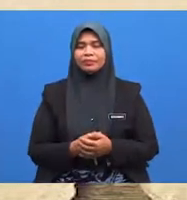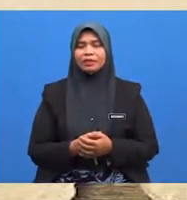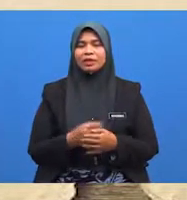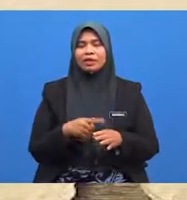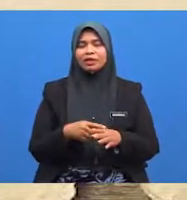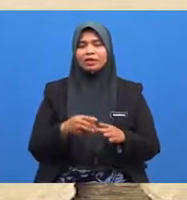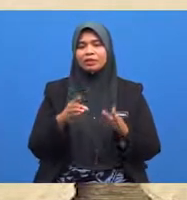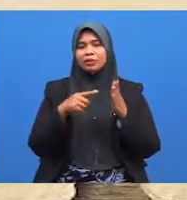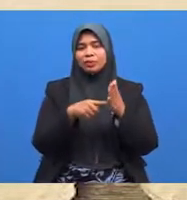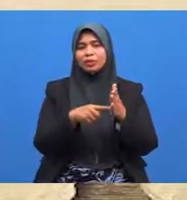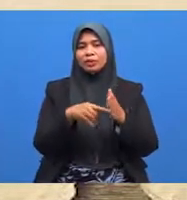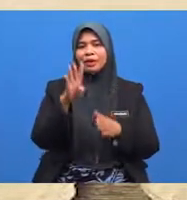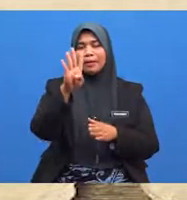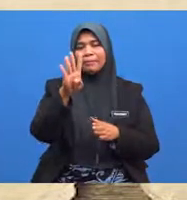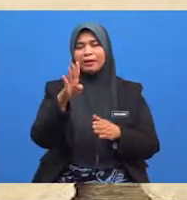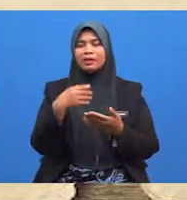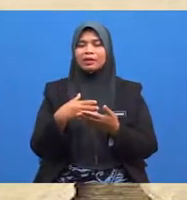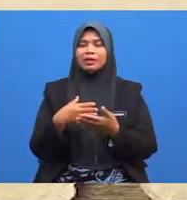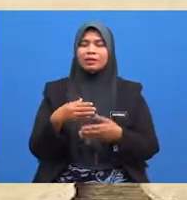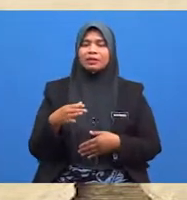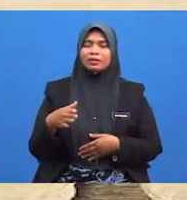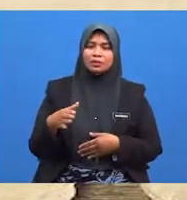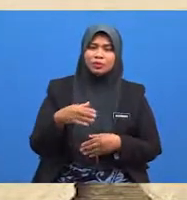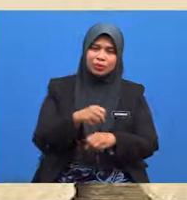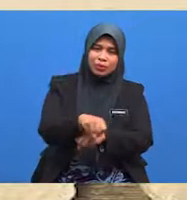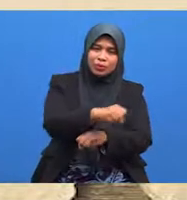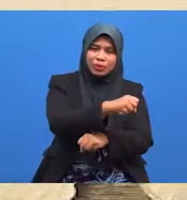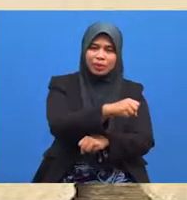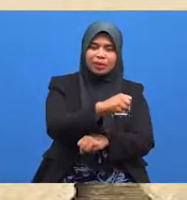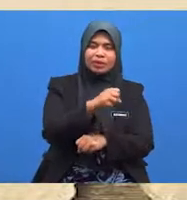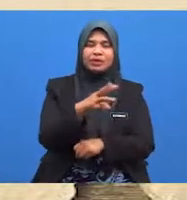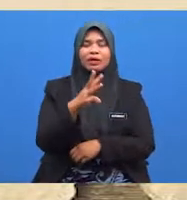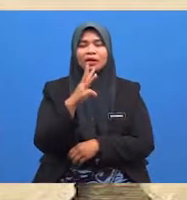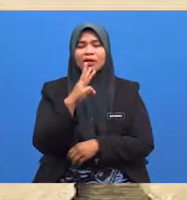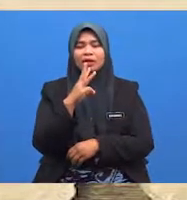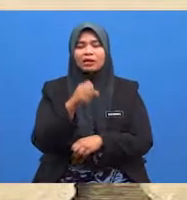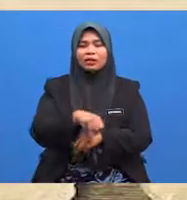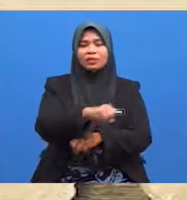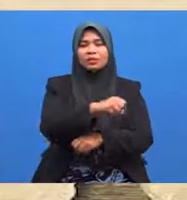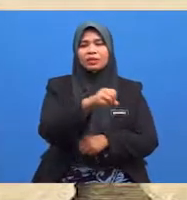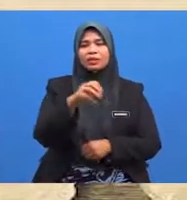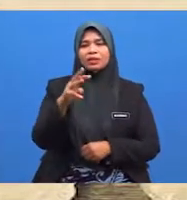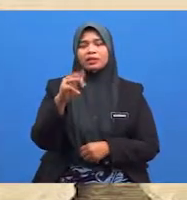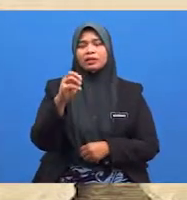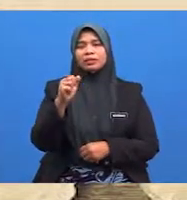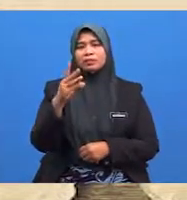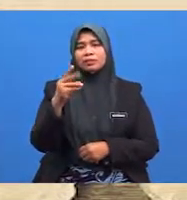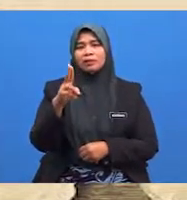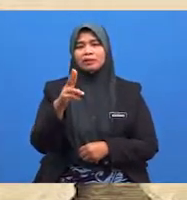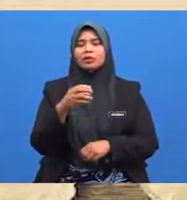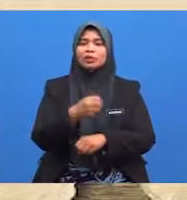berikutan empat lajur saliran air tersebut mewakili gambaran empat anak sungai syurga,